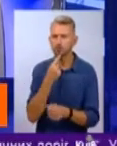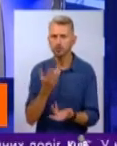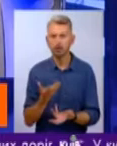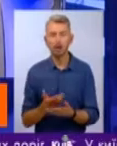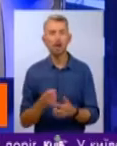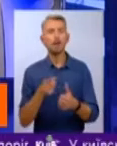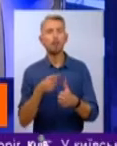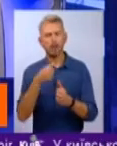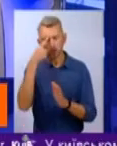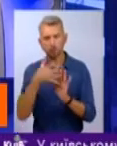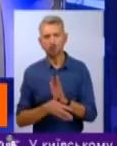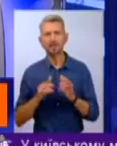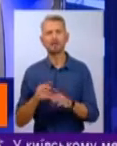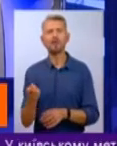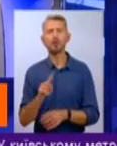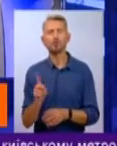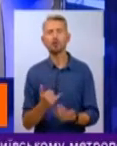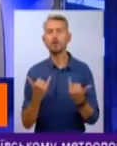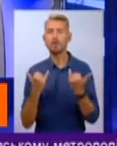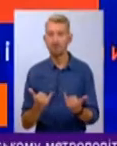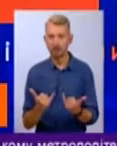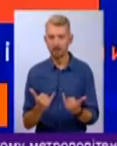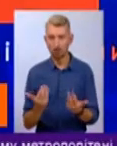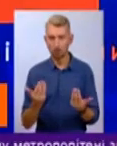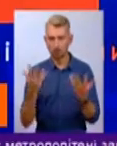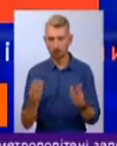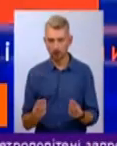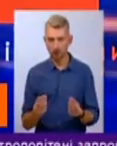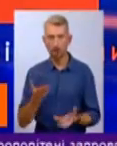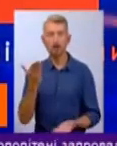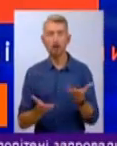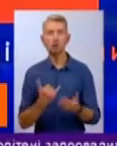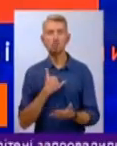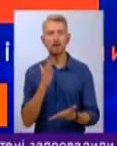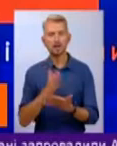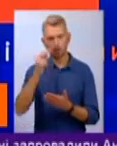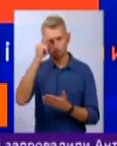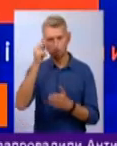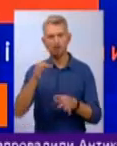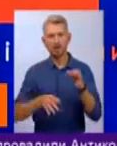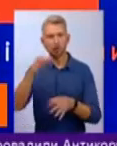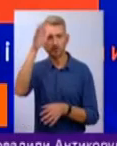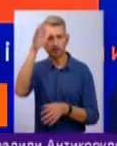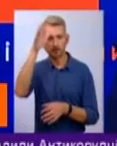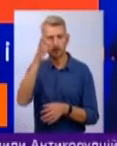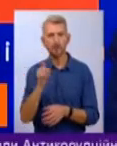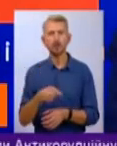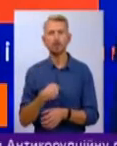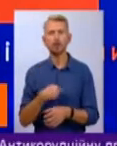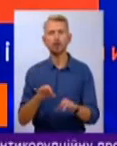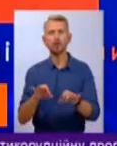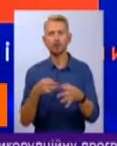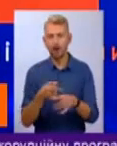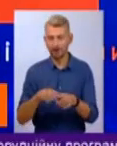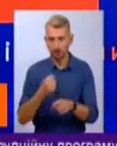По-перше, ви розумієте, справа в тому, що тепер, на сьогоднішній день, якщо у мене є урок природознавства, і він мені дозволяє